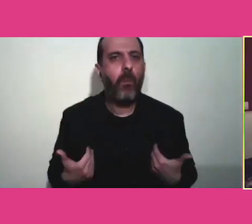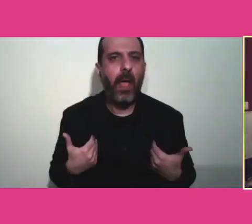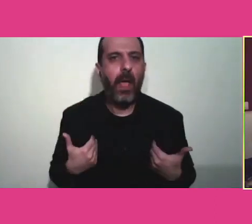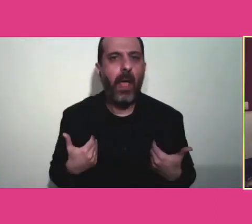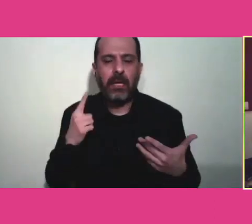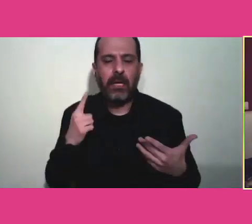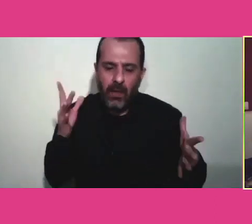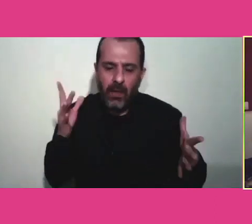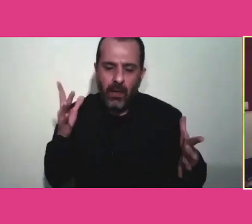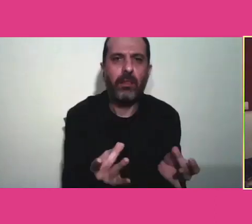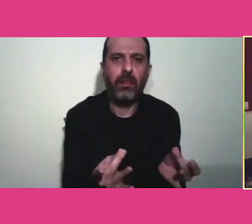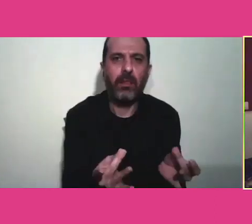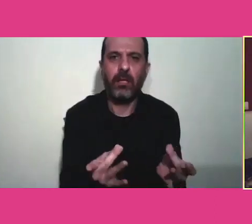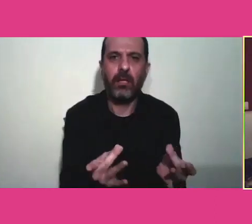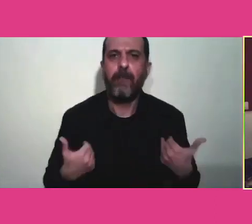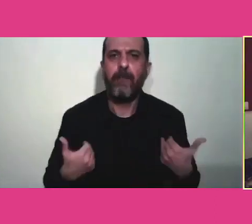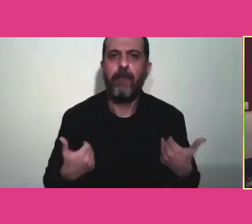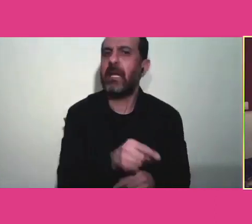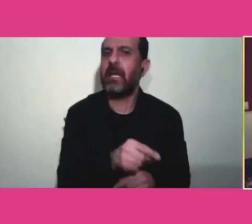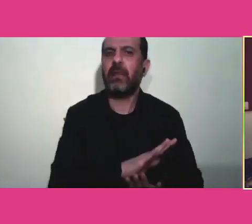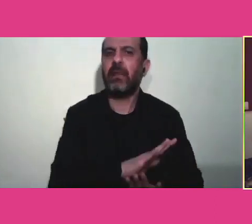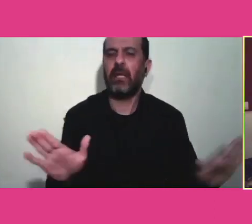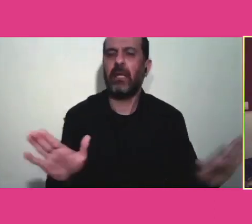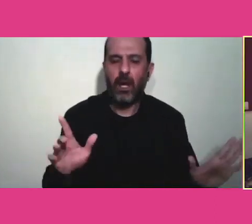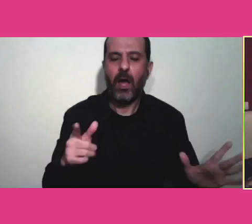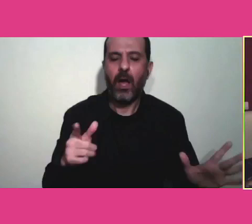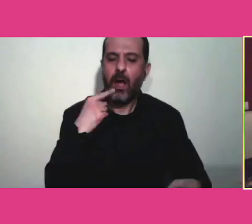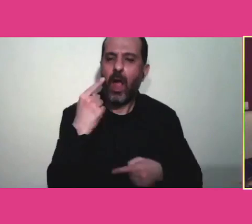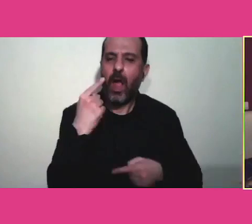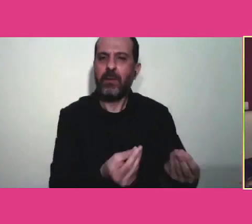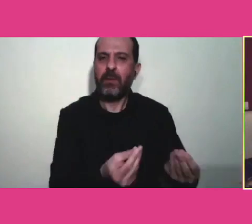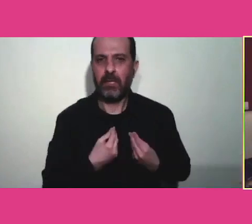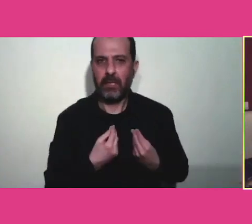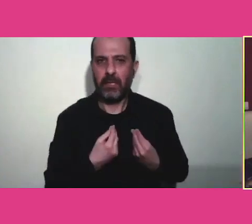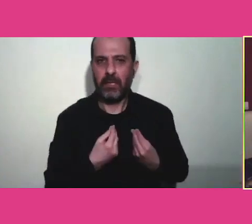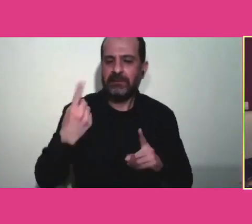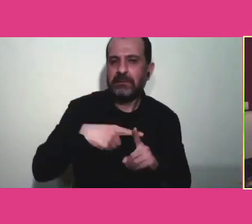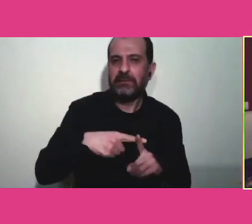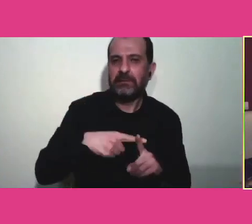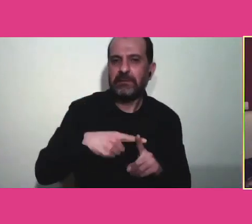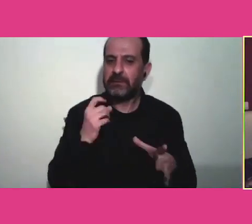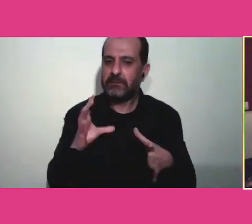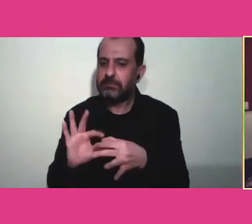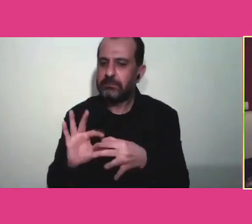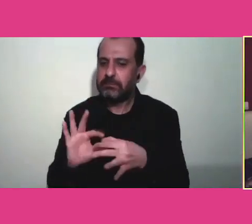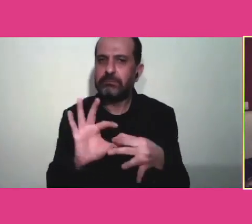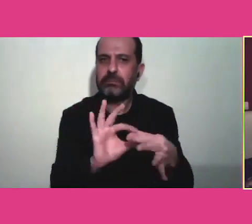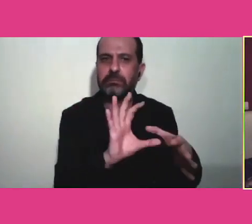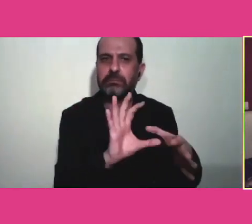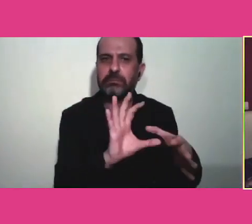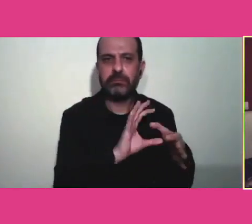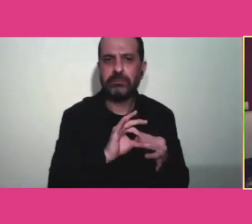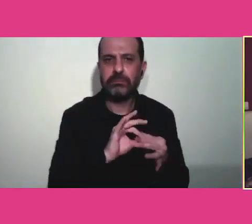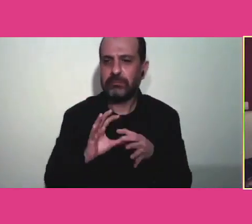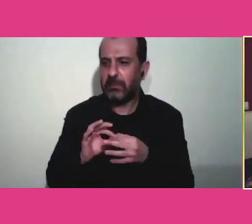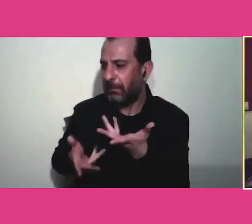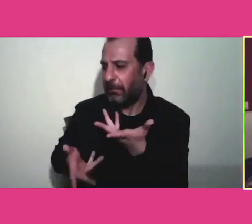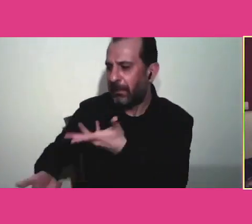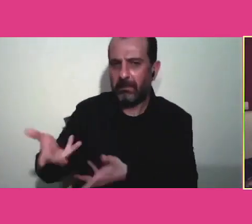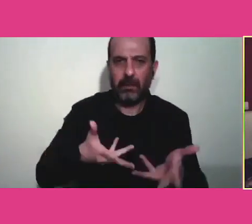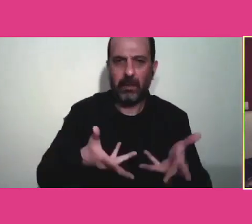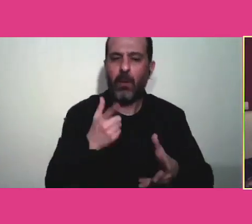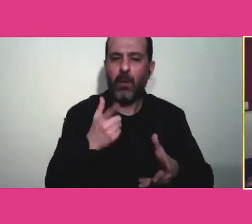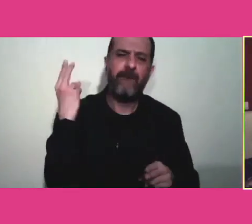Διαπιστώθηκε επίσης ότι το παιχνίδι ενεργοποιούσε συναισθήματα συγγένειας και ότι ο βαθμός στον οποίο αυτό ήταν ωφέλιμο